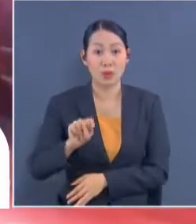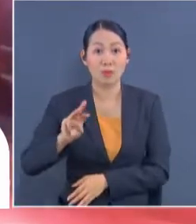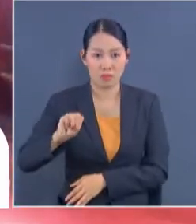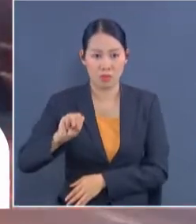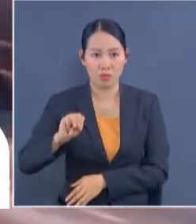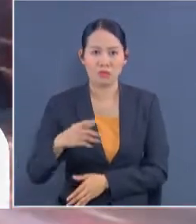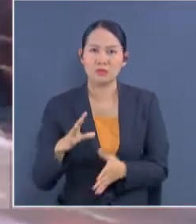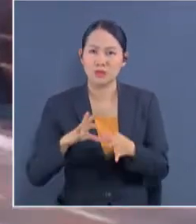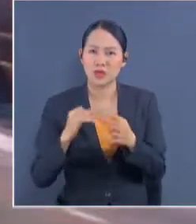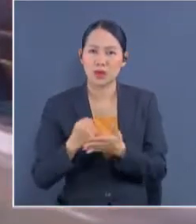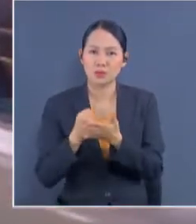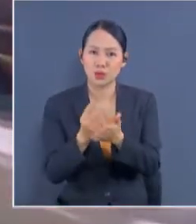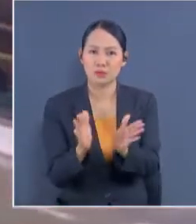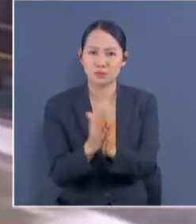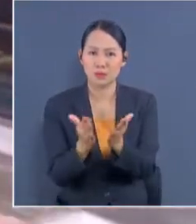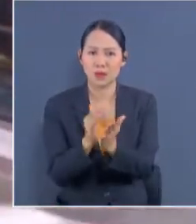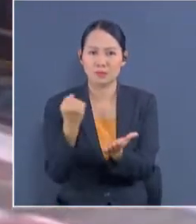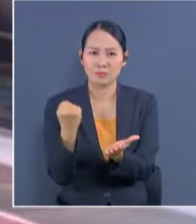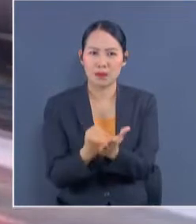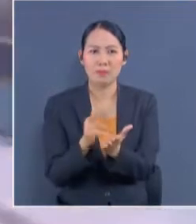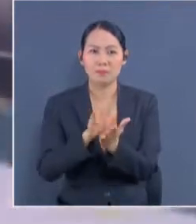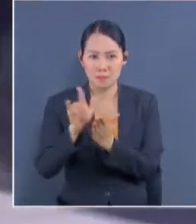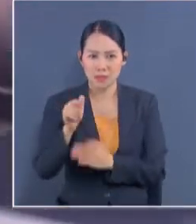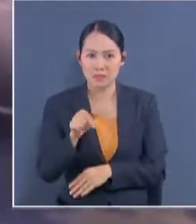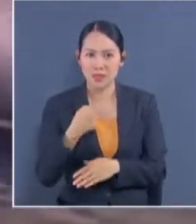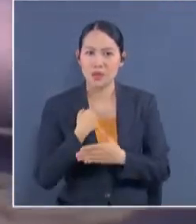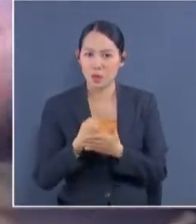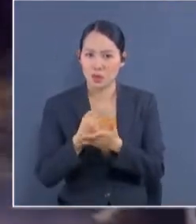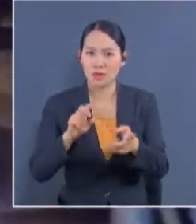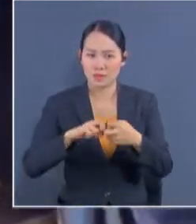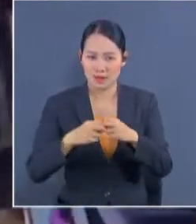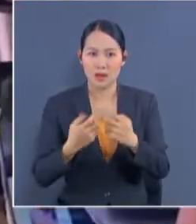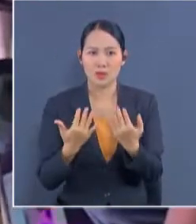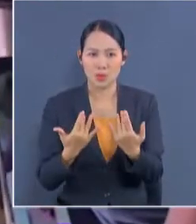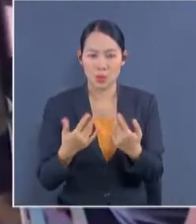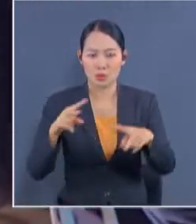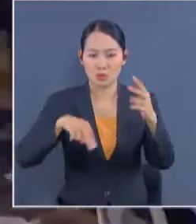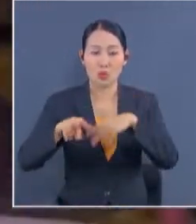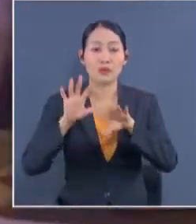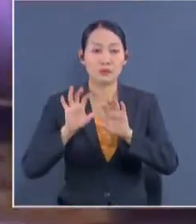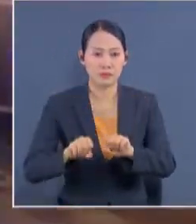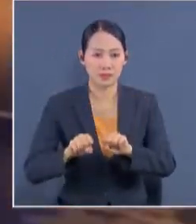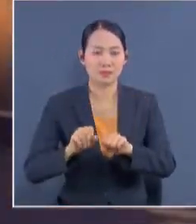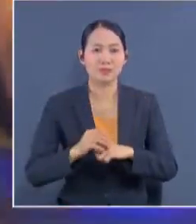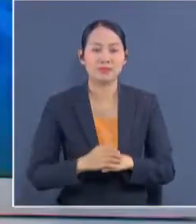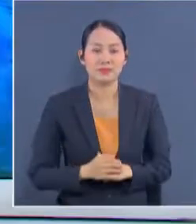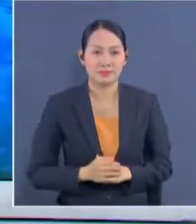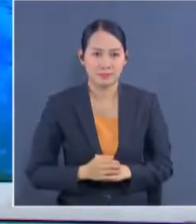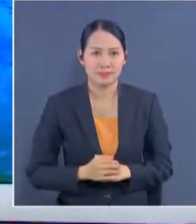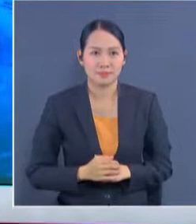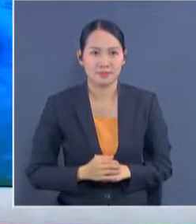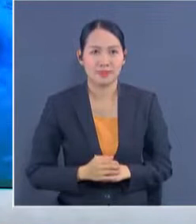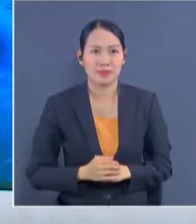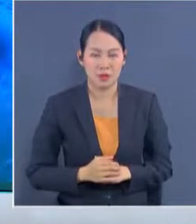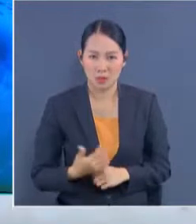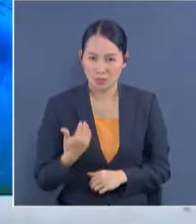ยนี่ฮะไม่ได้จบเพียงแค่ว่าเรื่องของการจับกุมแล้วก็การดำเนินการทางคดีต่อไปจนถึงชั้นศาลไม่ใช่เ